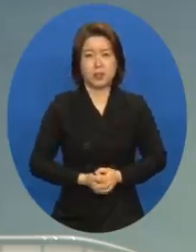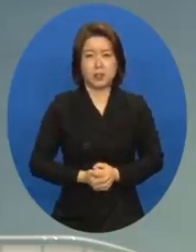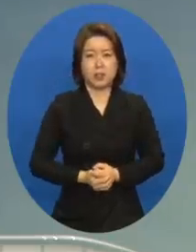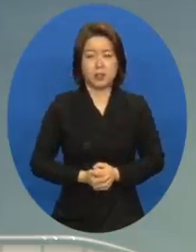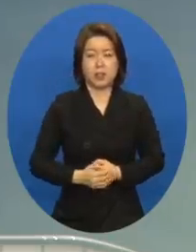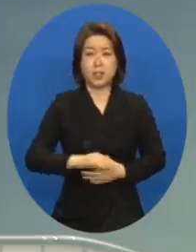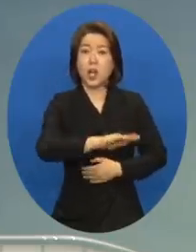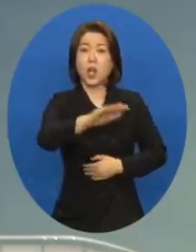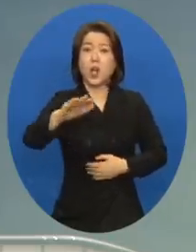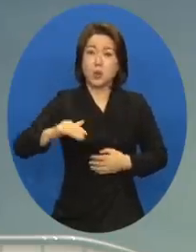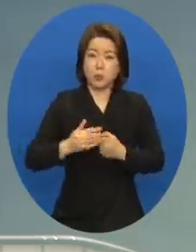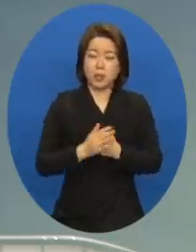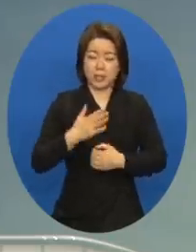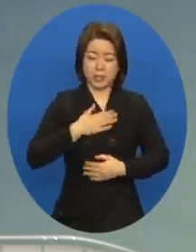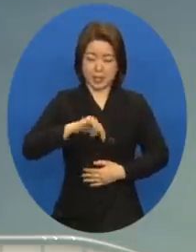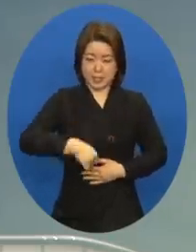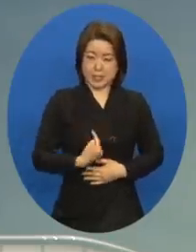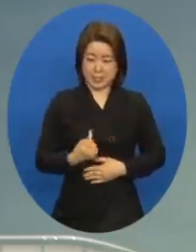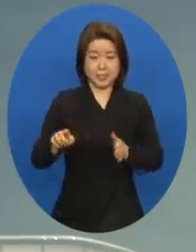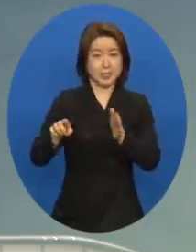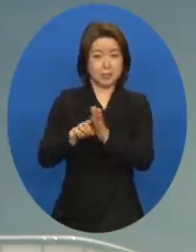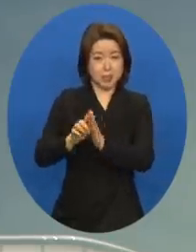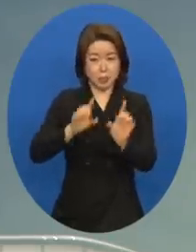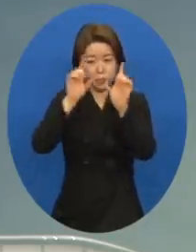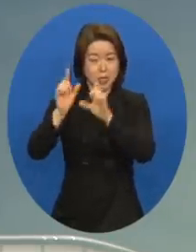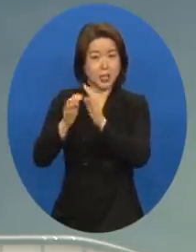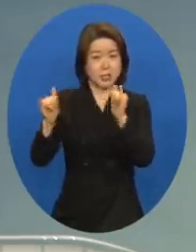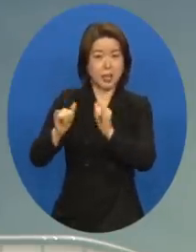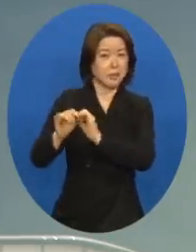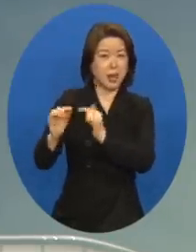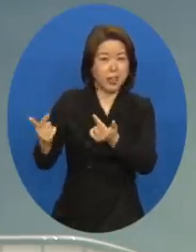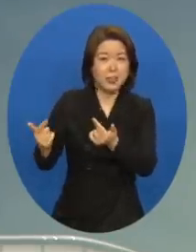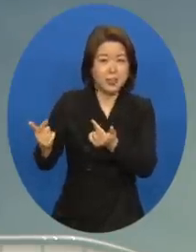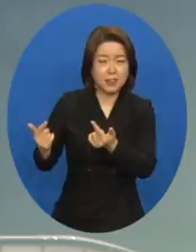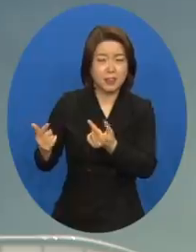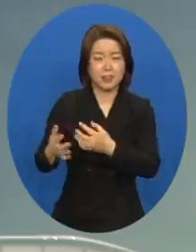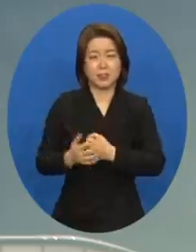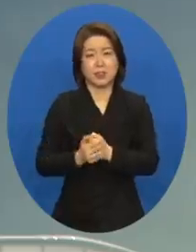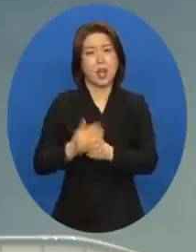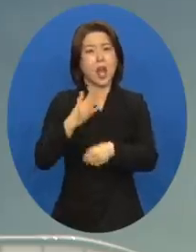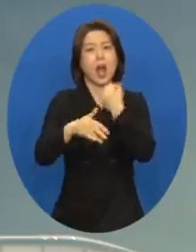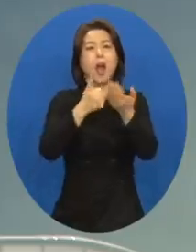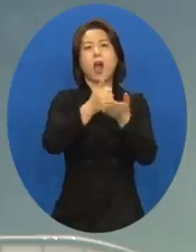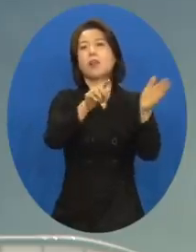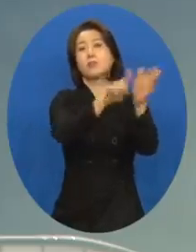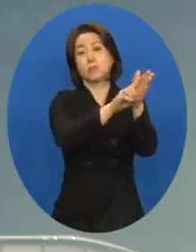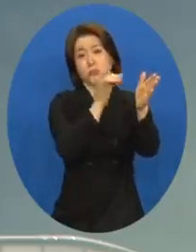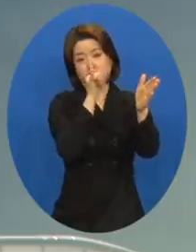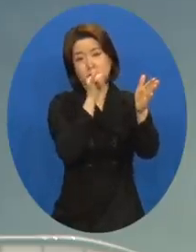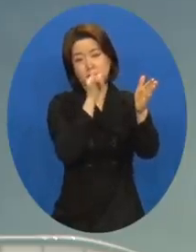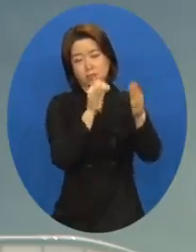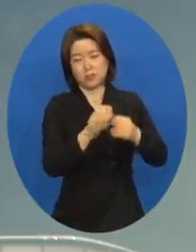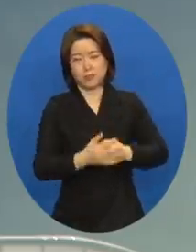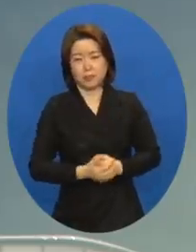여러분, 우리는 우리 자신을 믿고 사는 사람이 아니지 않습니까? 하나님을 믿지 않습니까?